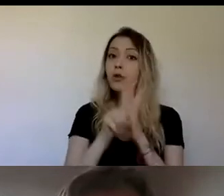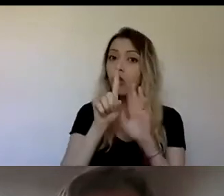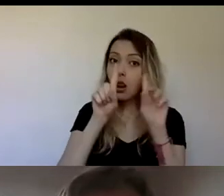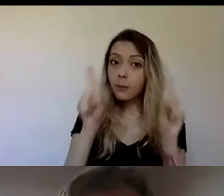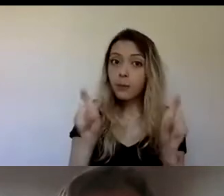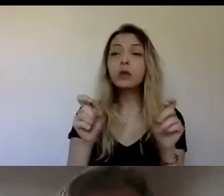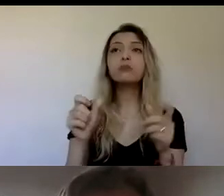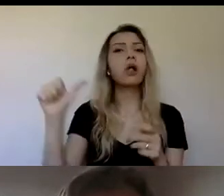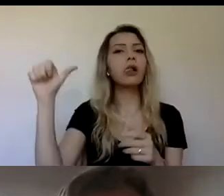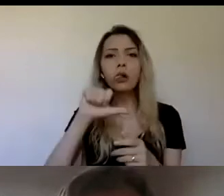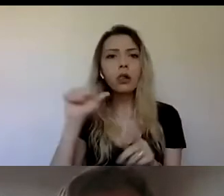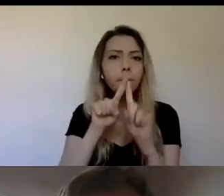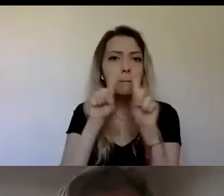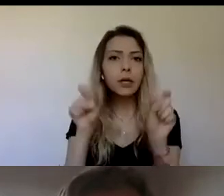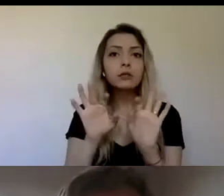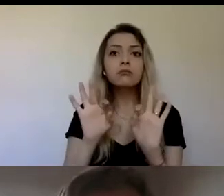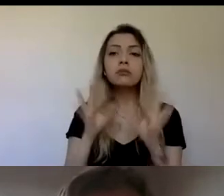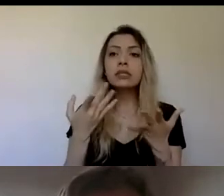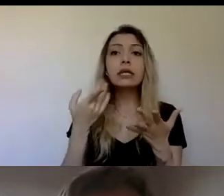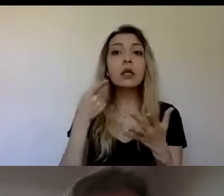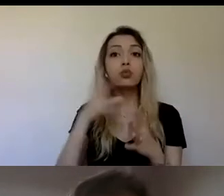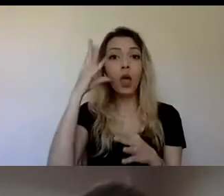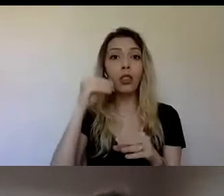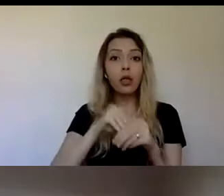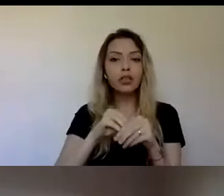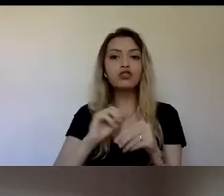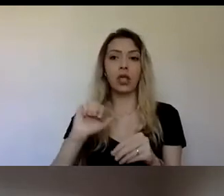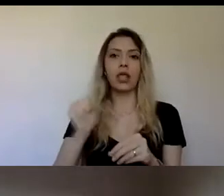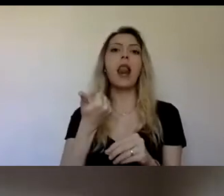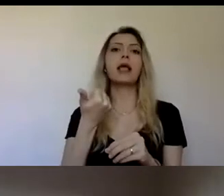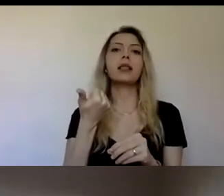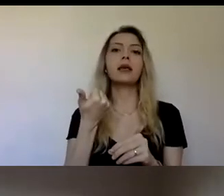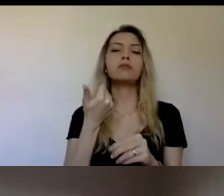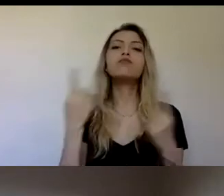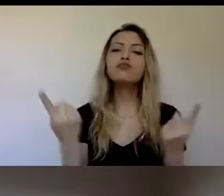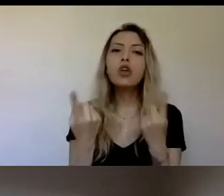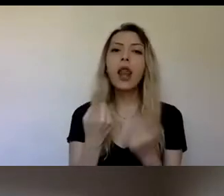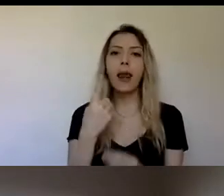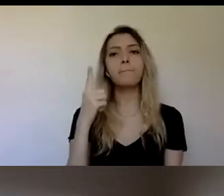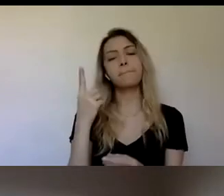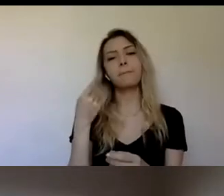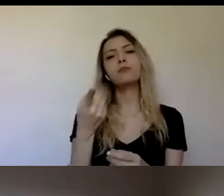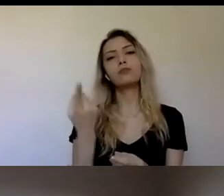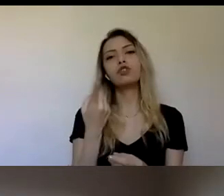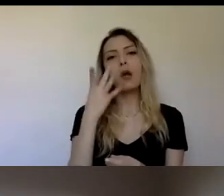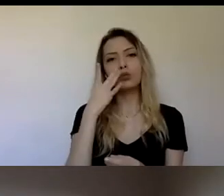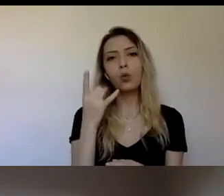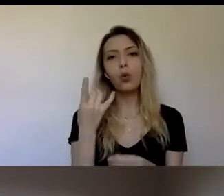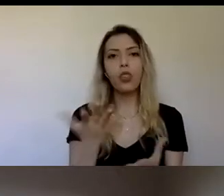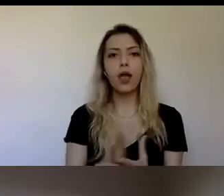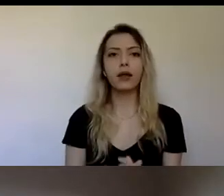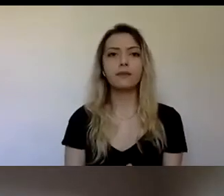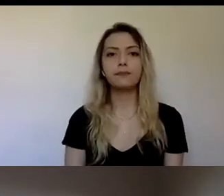için gerekli araçlardan biri diye. Fakat insan hakları göstergeleri